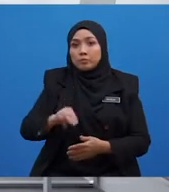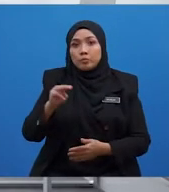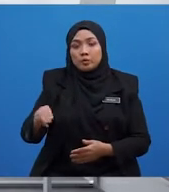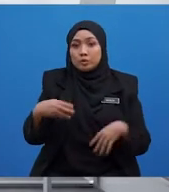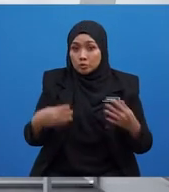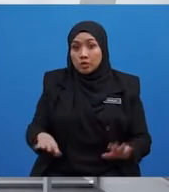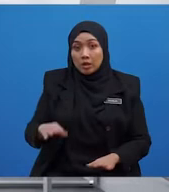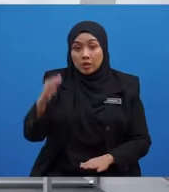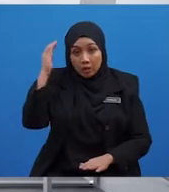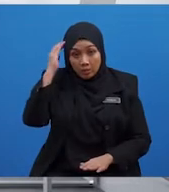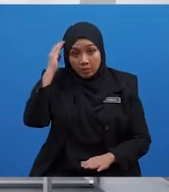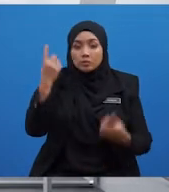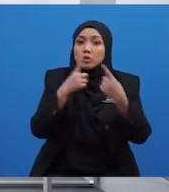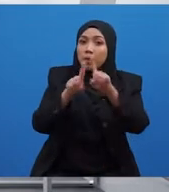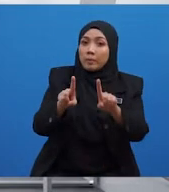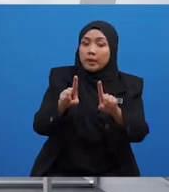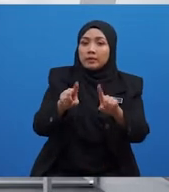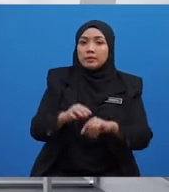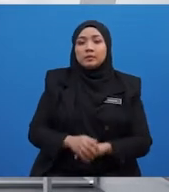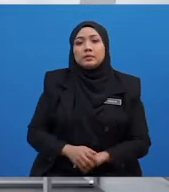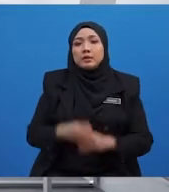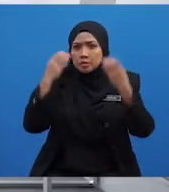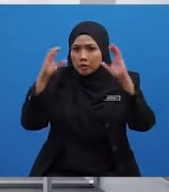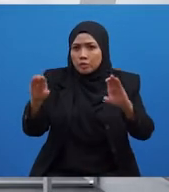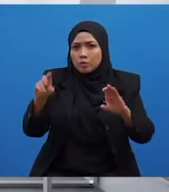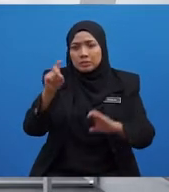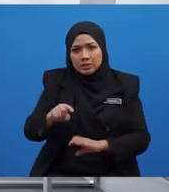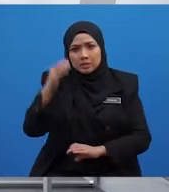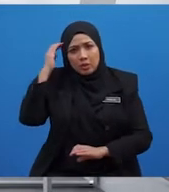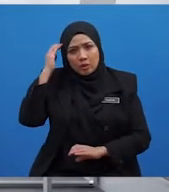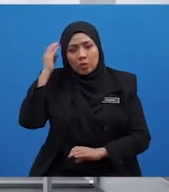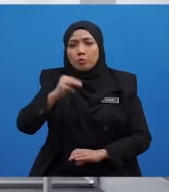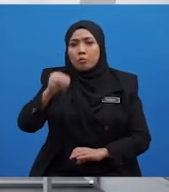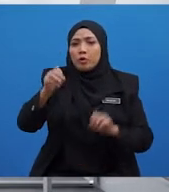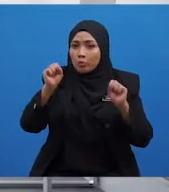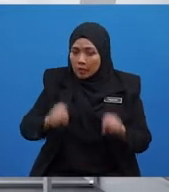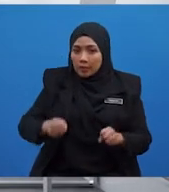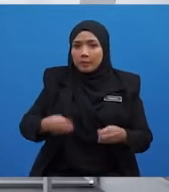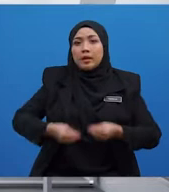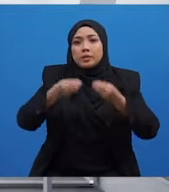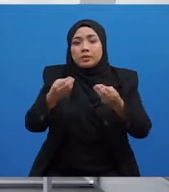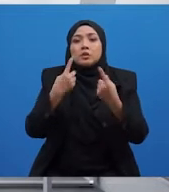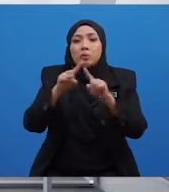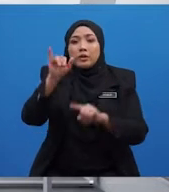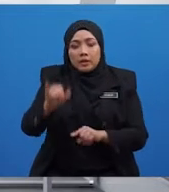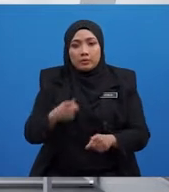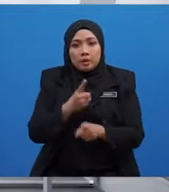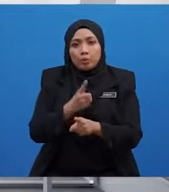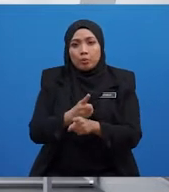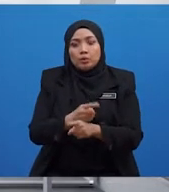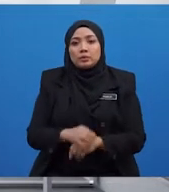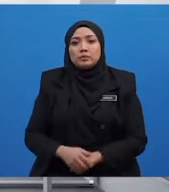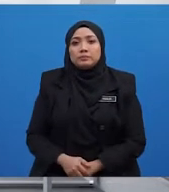yang cikgu berikan cukup jelas untuk membantu murid-murid menguasai kandungan pembelajaran